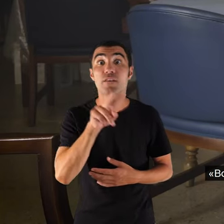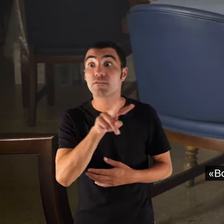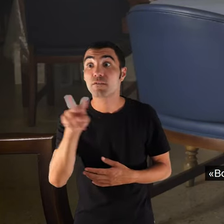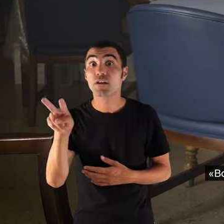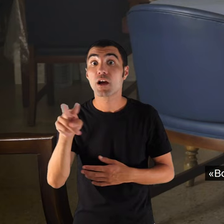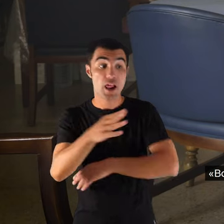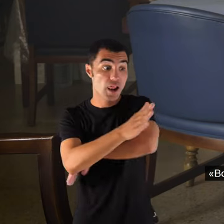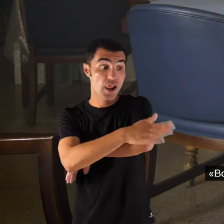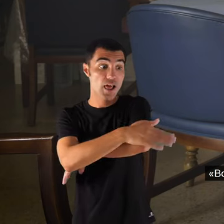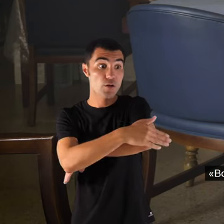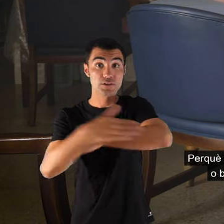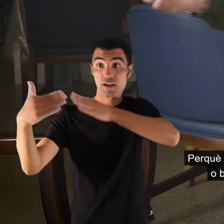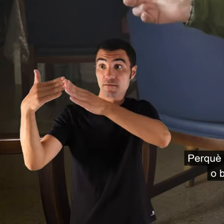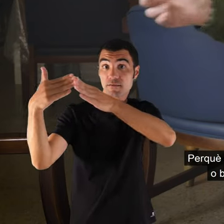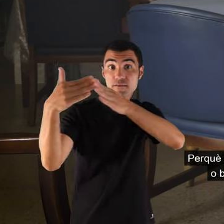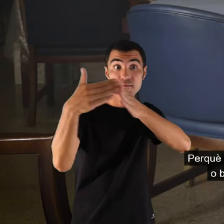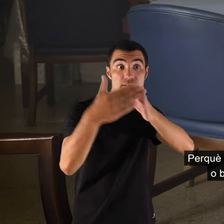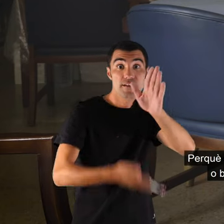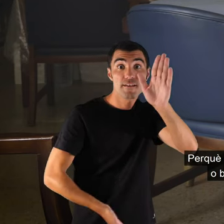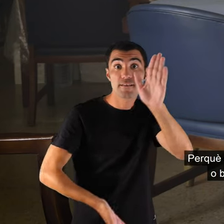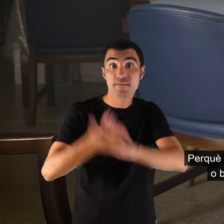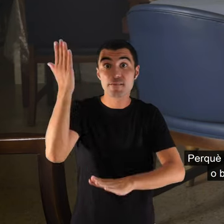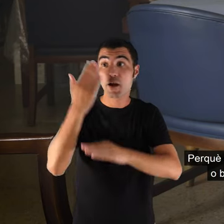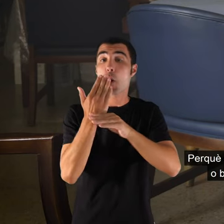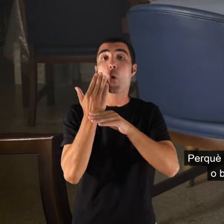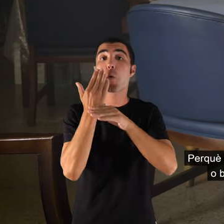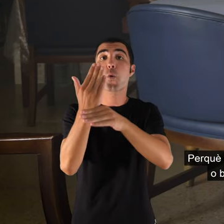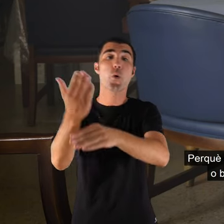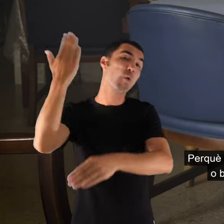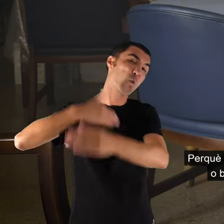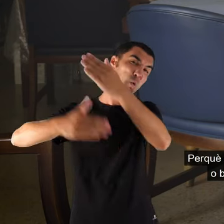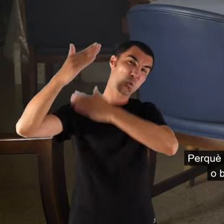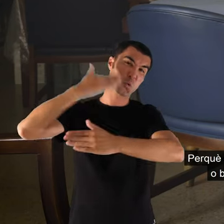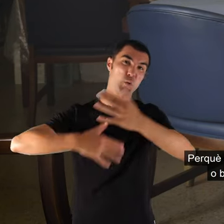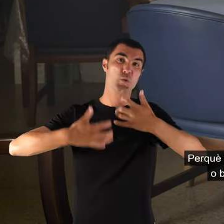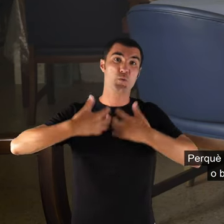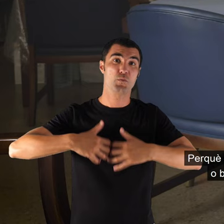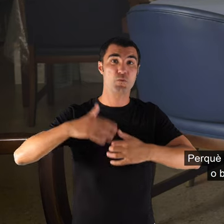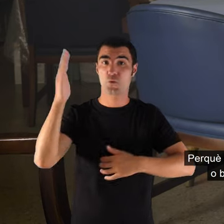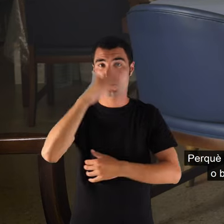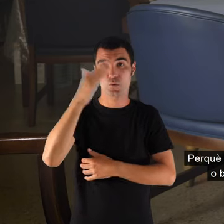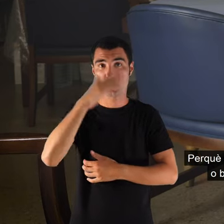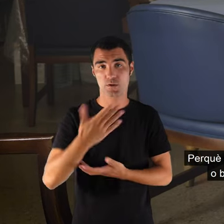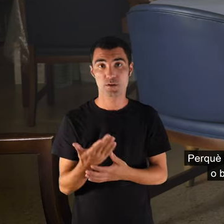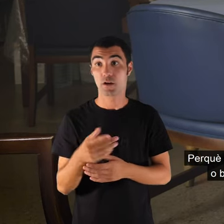un llagostès, perquè sortien tots de la bola, perquè llavors no hi havia, mos daven un cubo